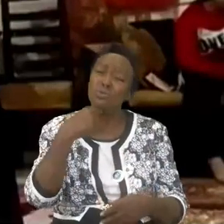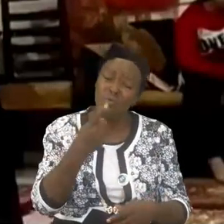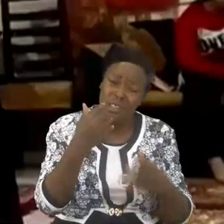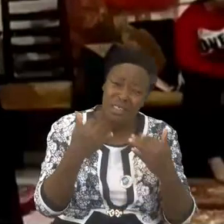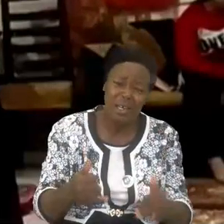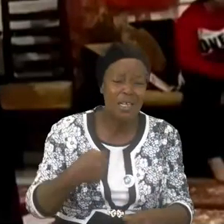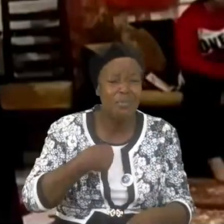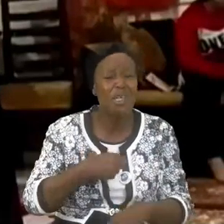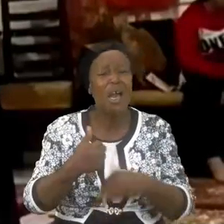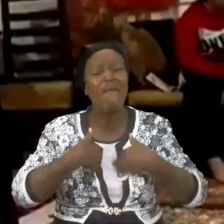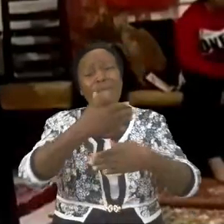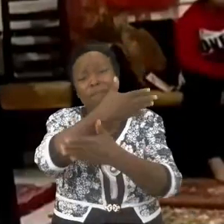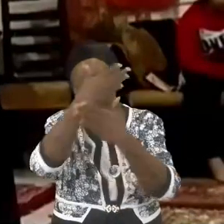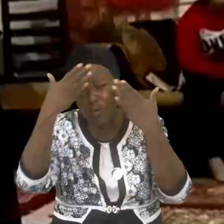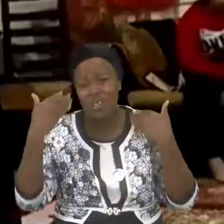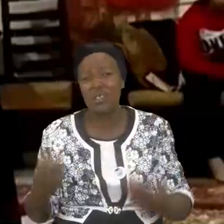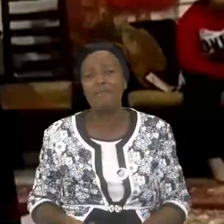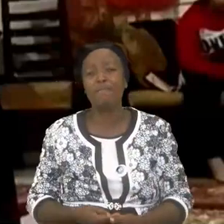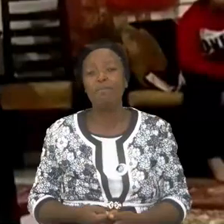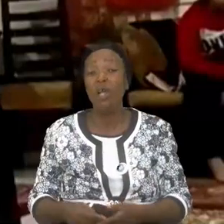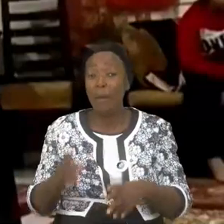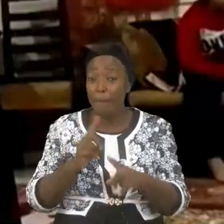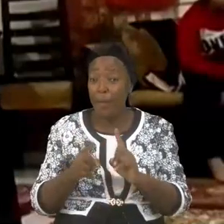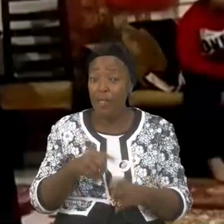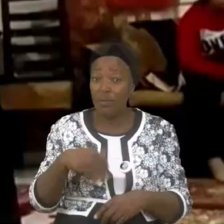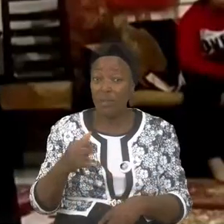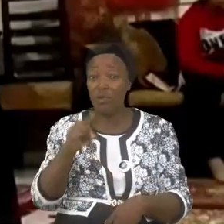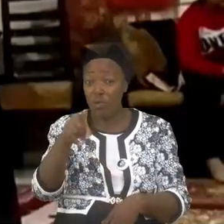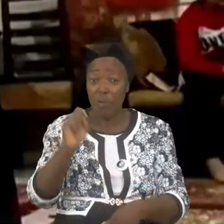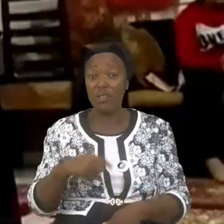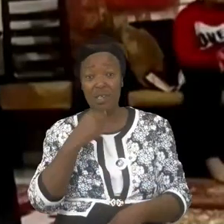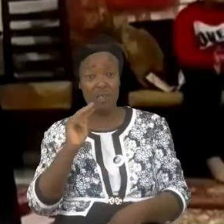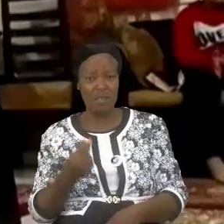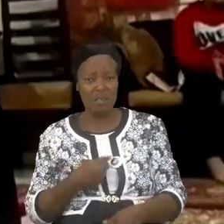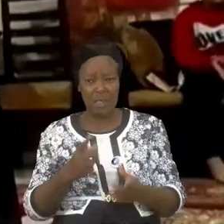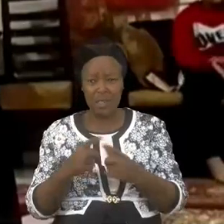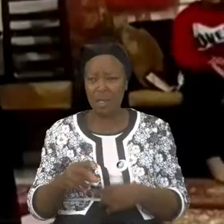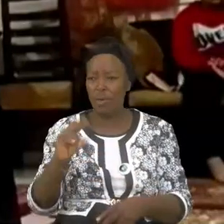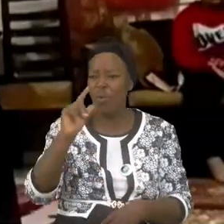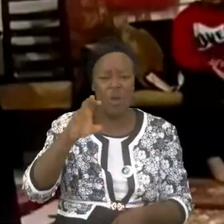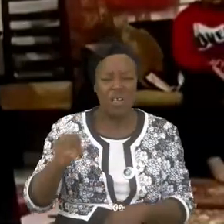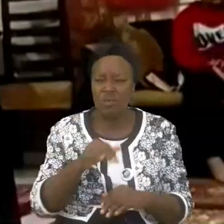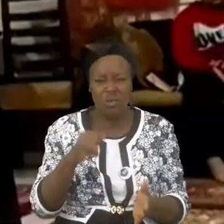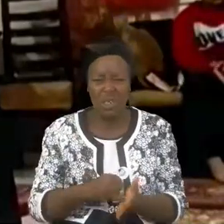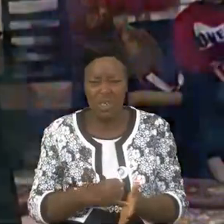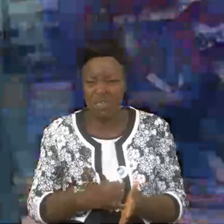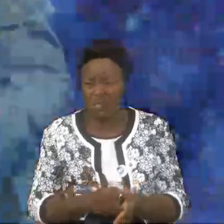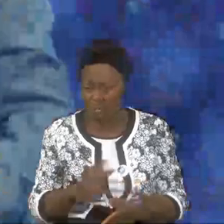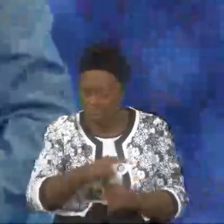Mais je viens de vous dire que j'ai oublié. Mais tu dois nous le dire. Personne ne peut le faire.